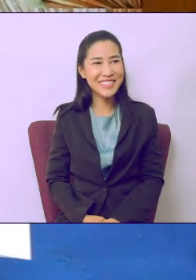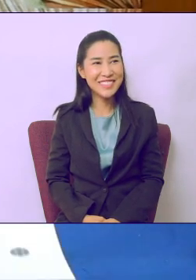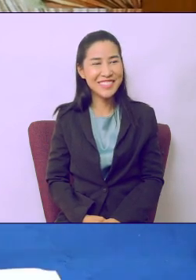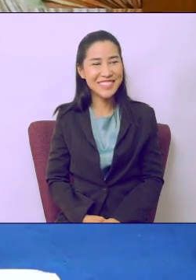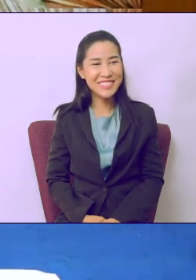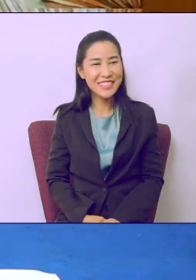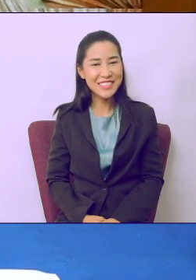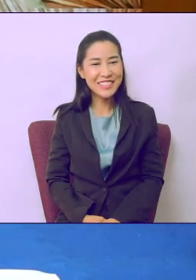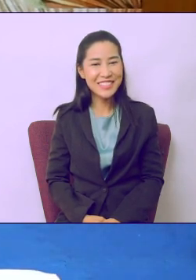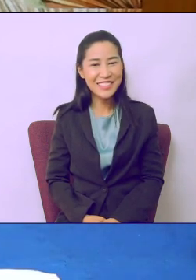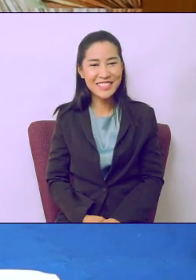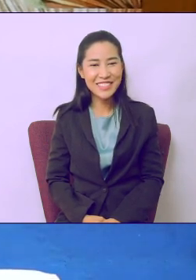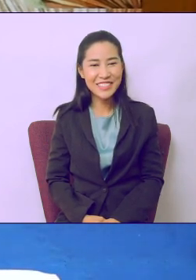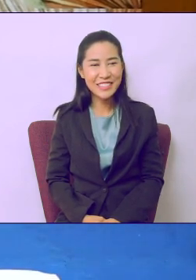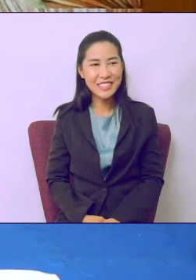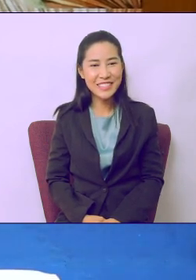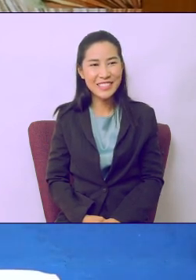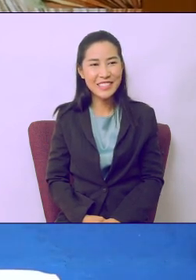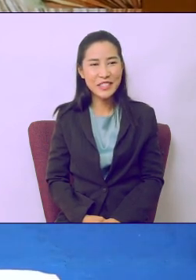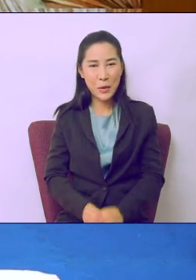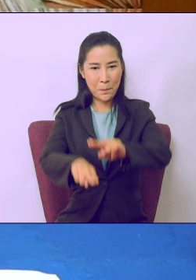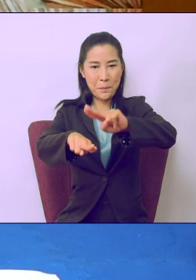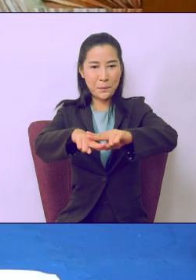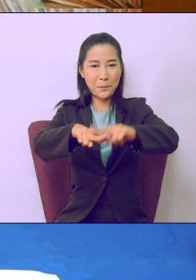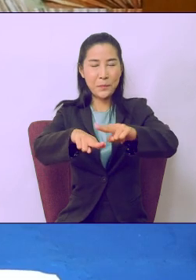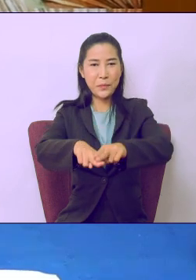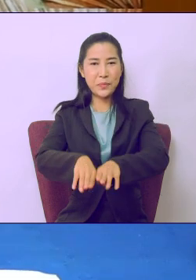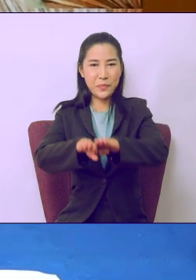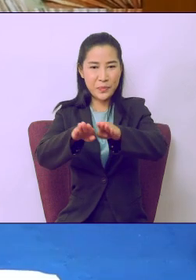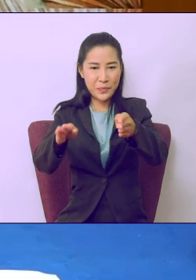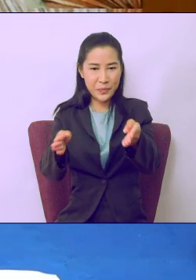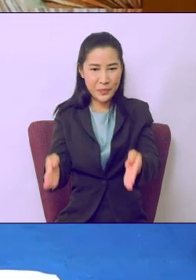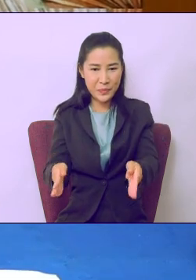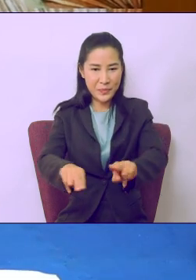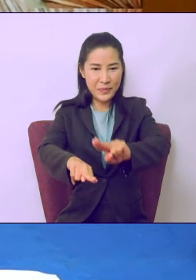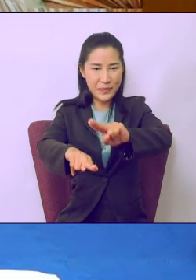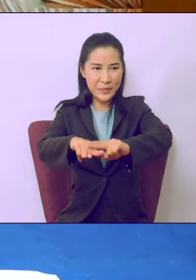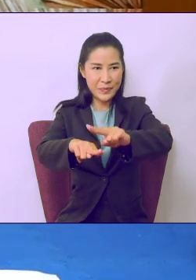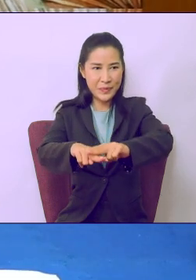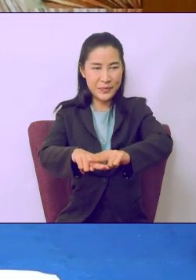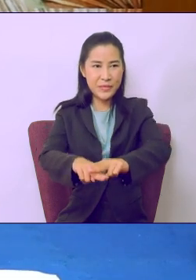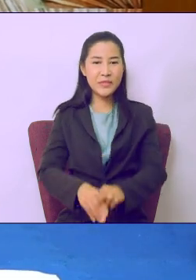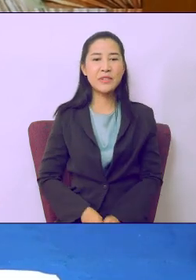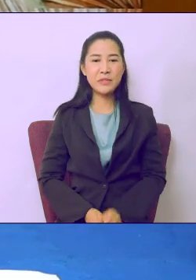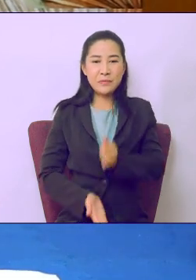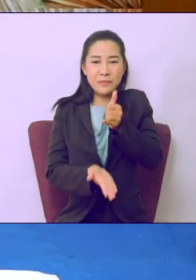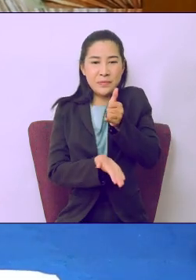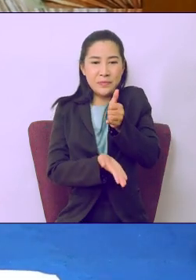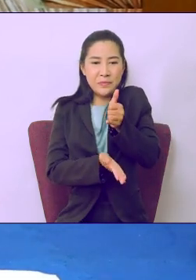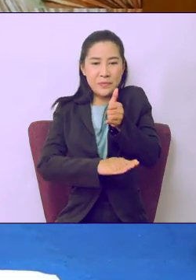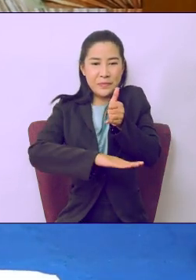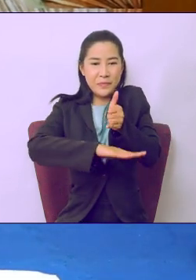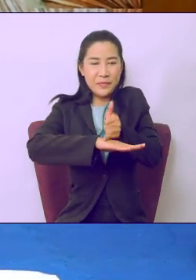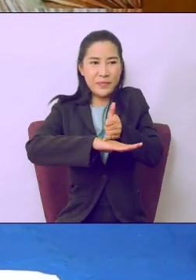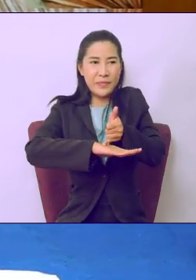อ้าอ่ะคุณนั่งนี่คุณนั่งนี่เออคุณนั่งนี่คุณนั่งนี่อ่ะนั่งดีๆนั่งันั่งอ่านั่งหลังตรงเลยครับหลังตรงให้